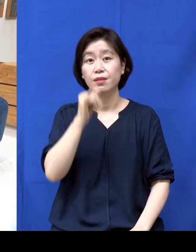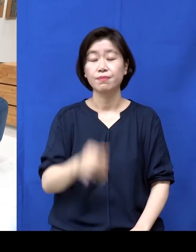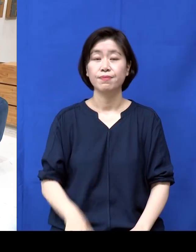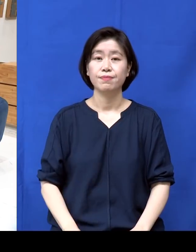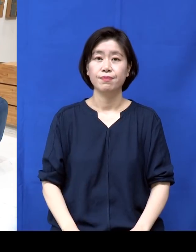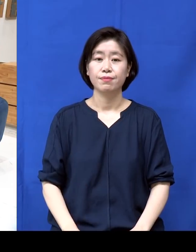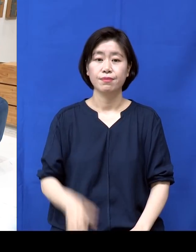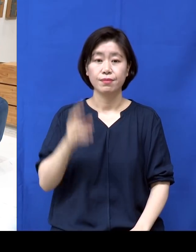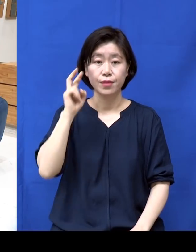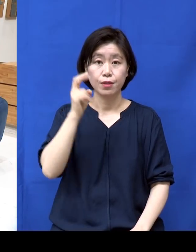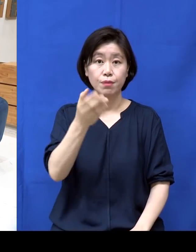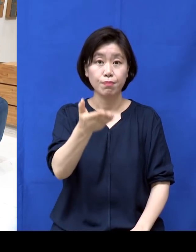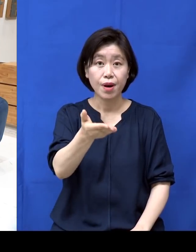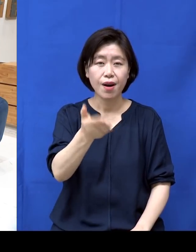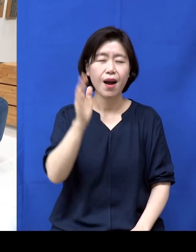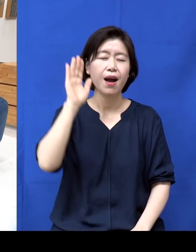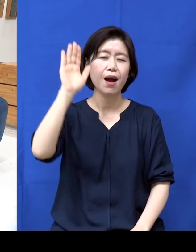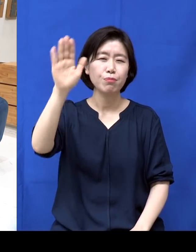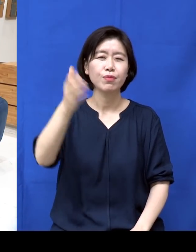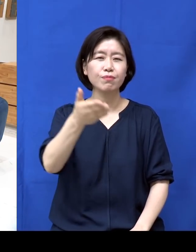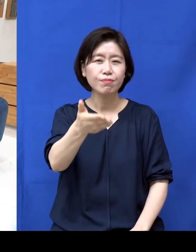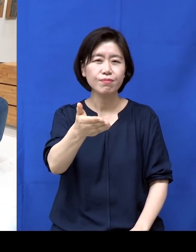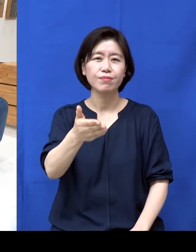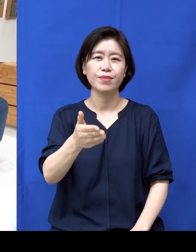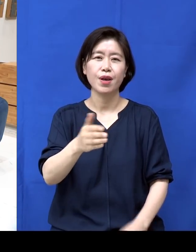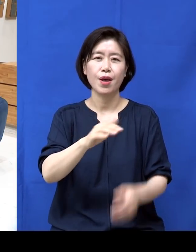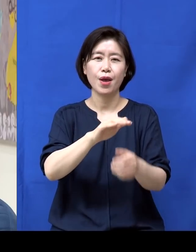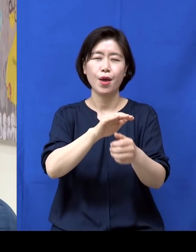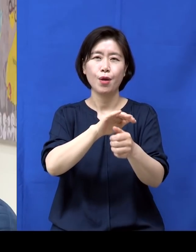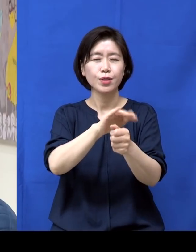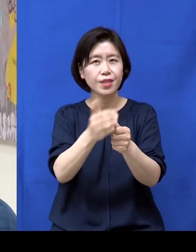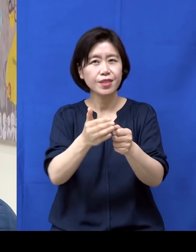혹시 나중에 나의 장례식장 모습은 어떻게 생각하세요?